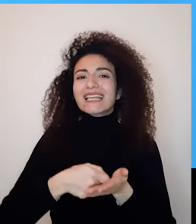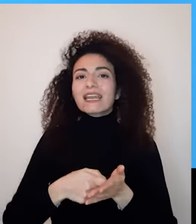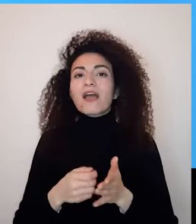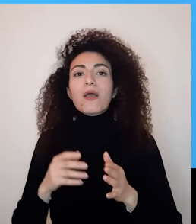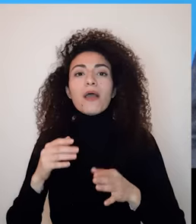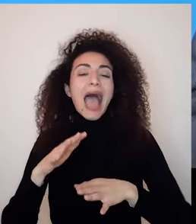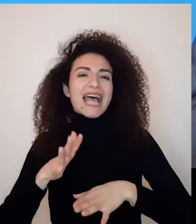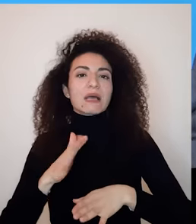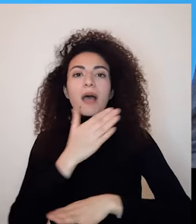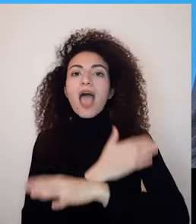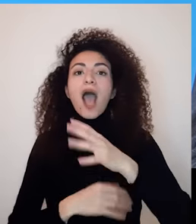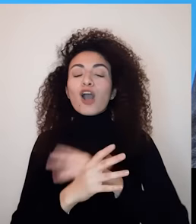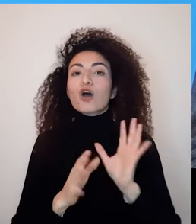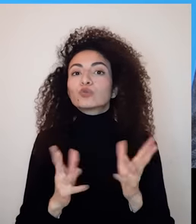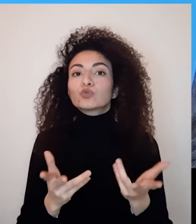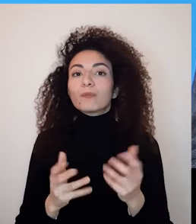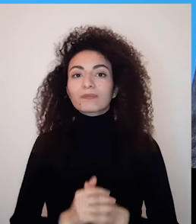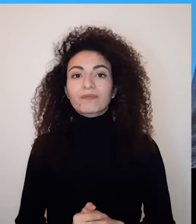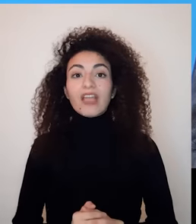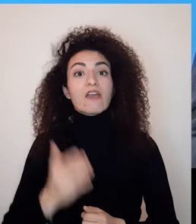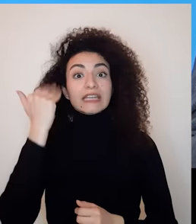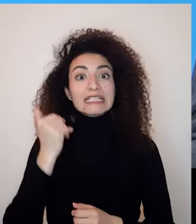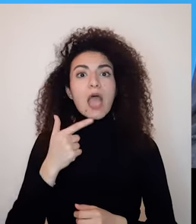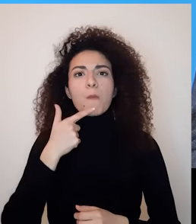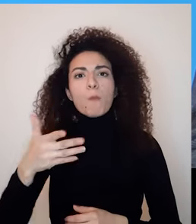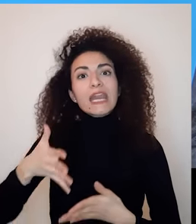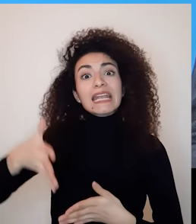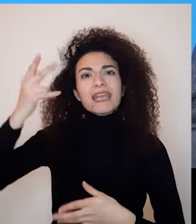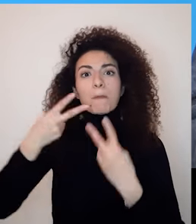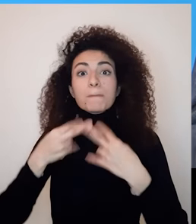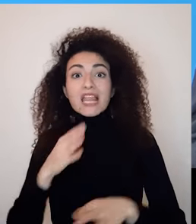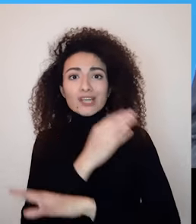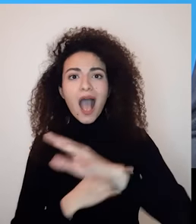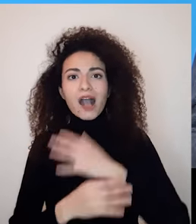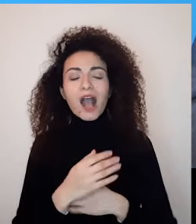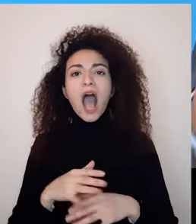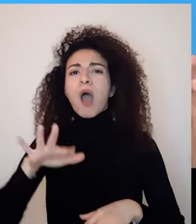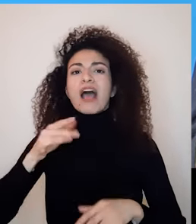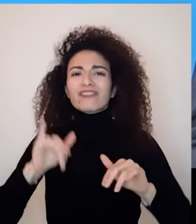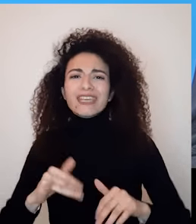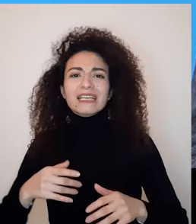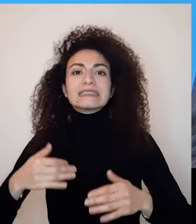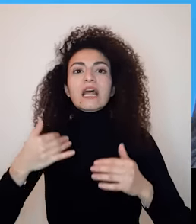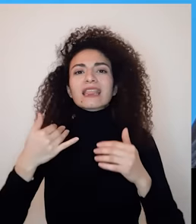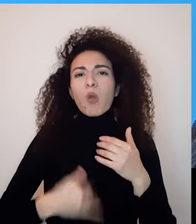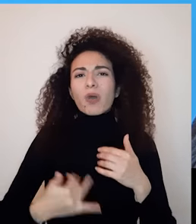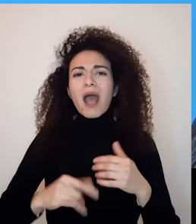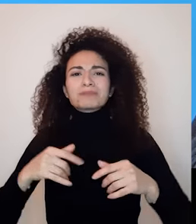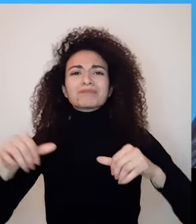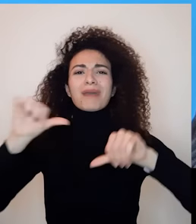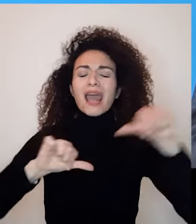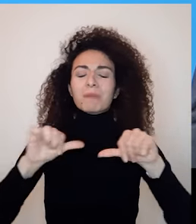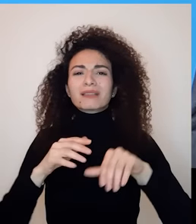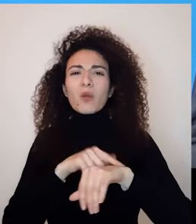في بعض الأحيان بأنواع مختلفة من الإعاقات، فالنساء يلي بيصير عندهم إعاقات في وقت لاحق بيعانوا أحياناً